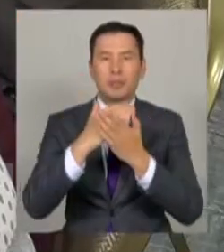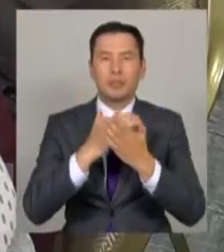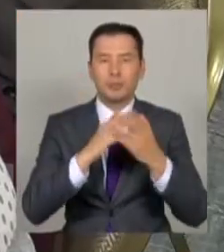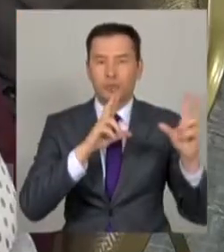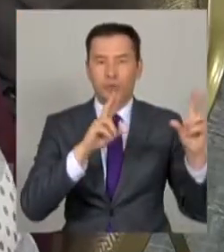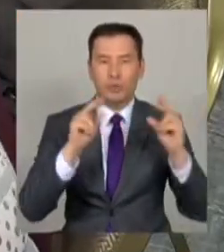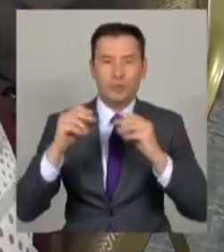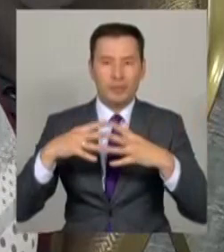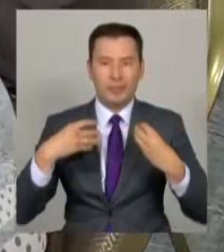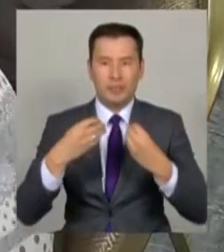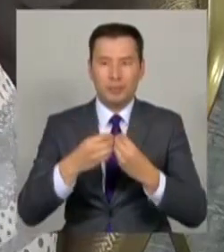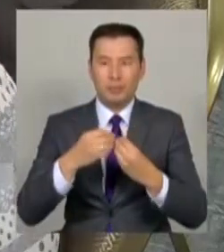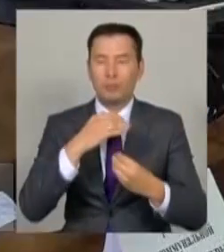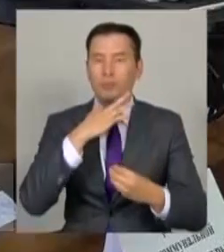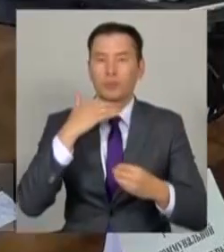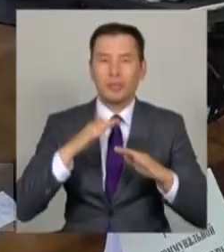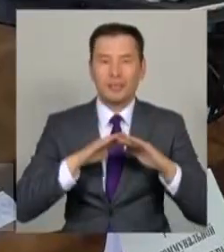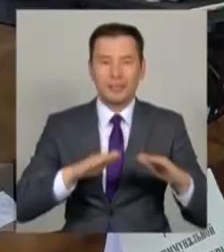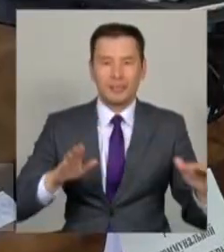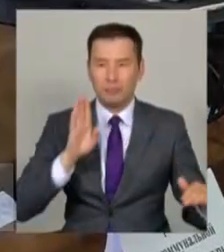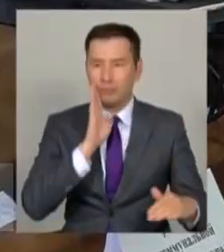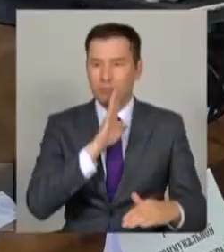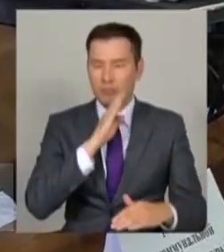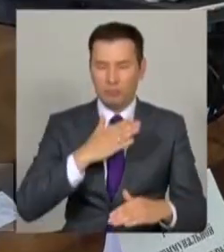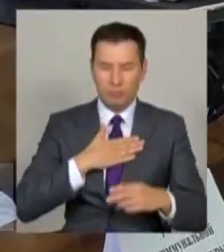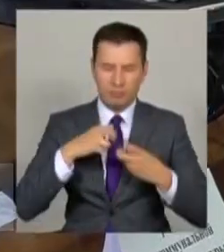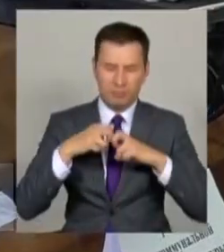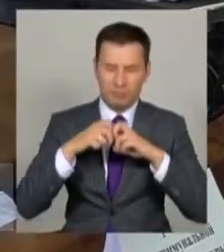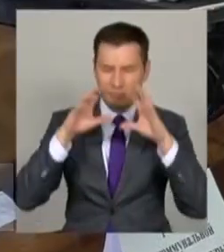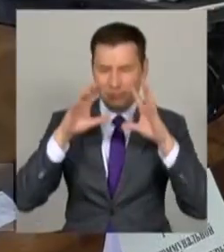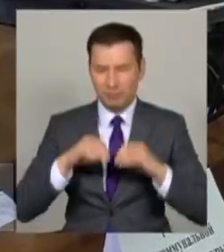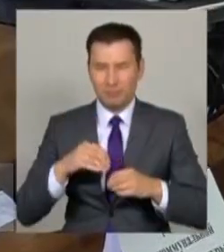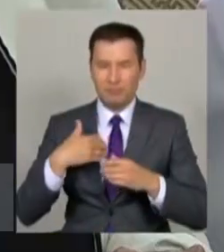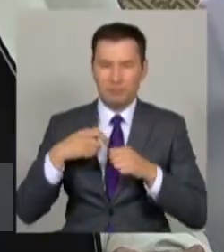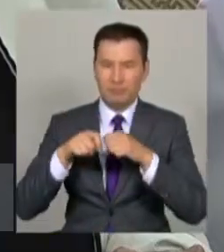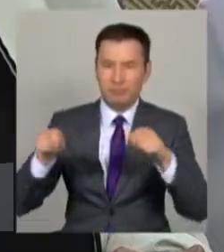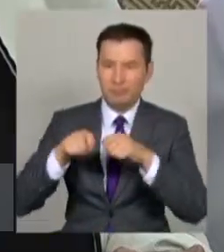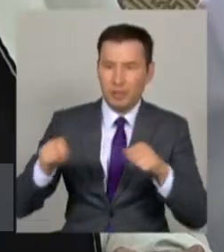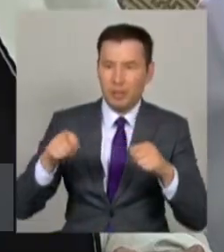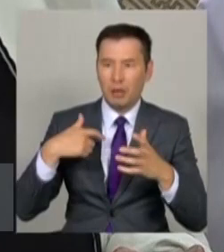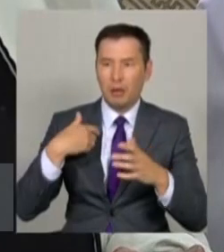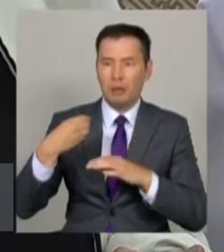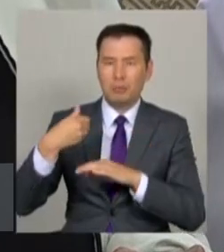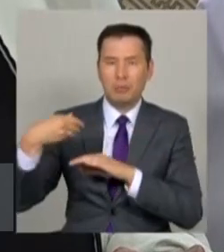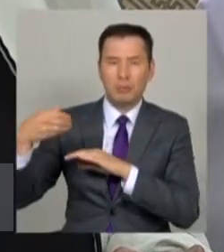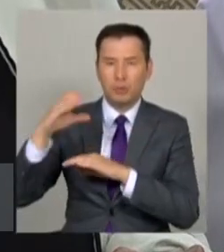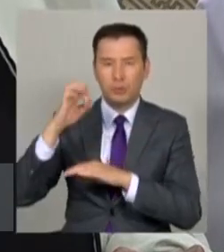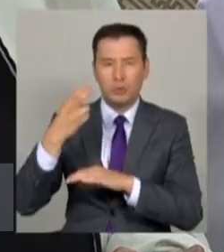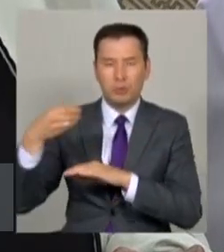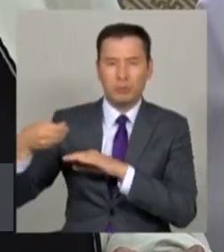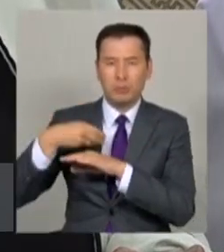представителями госорганов. Многодетные матери рассказали о своих насущных проблемах, интересовались, как назначаются выплаты